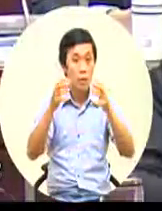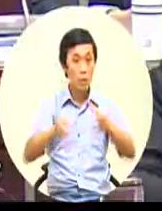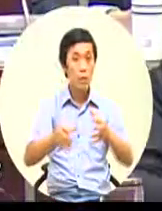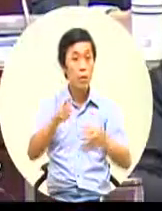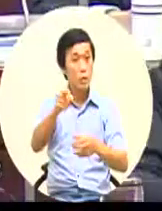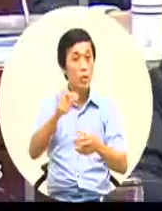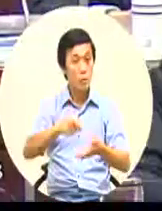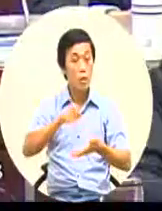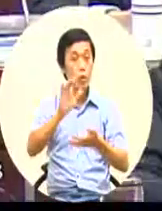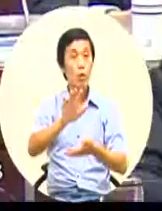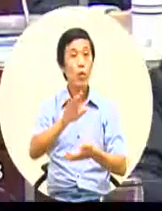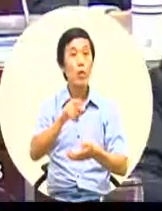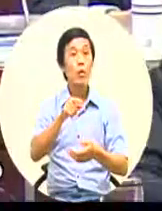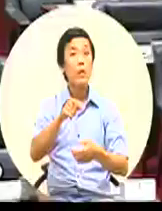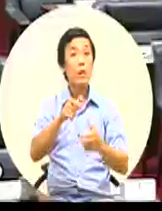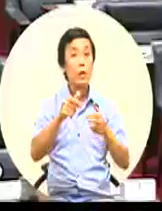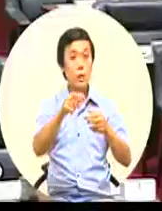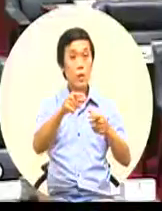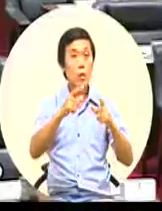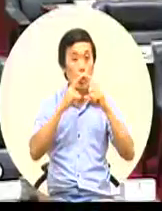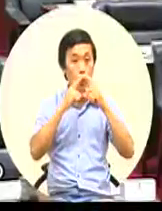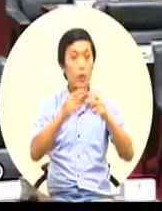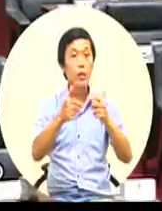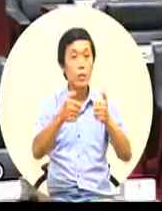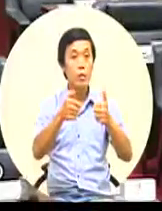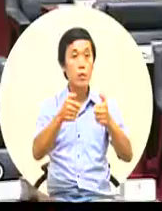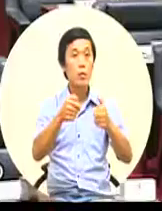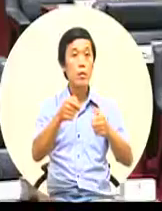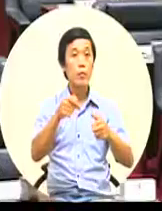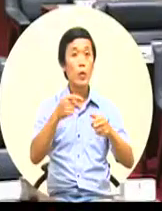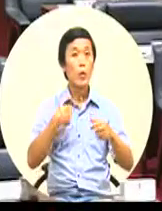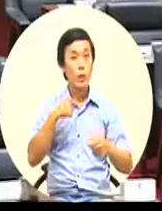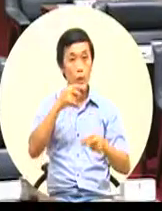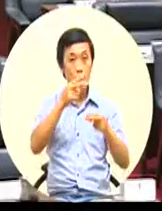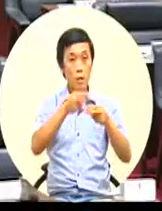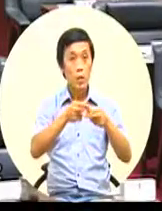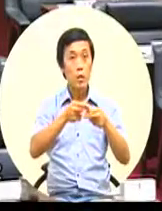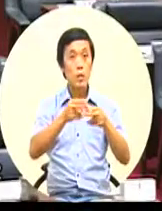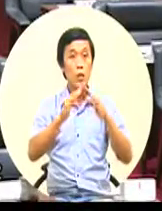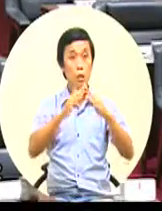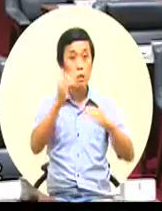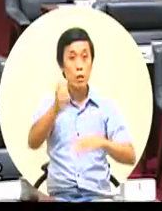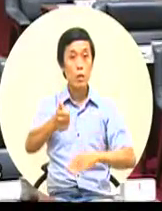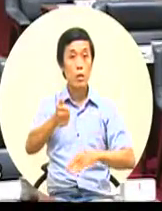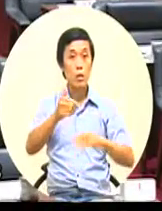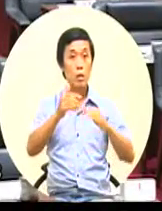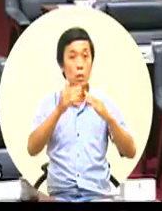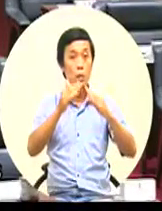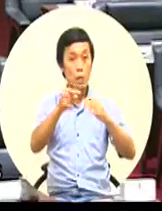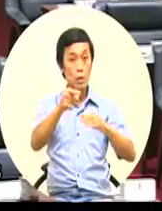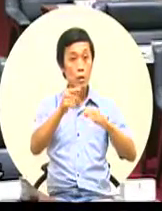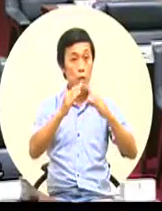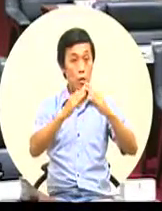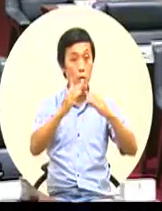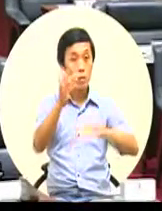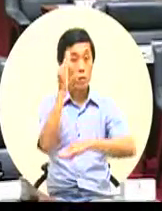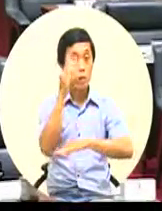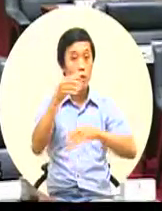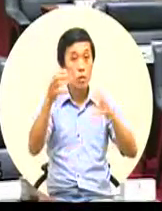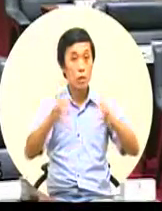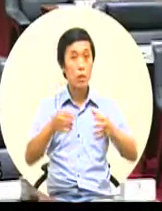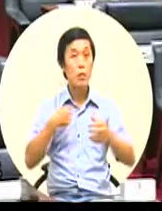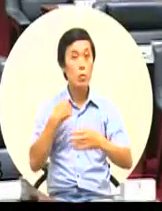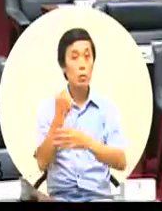果 市长感谢你的回答哈，我相信。市政建设，国民党嘛支持，拆迁嘛是会当